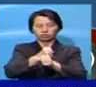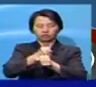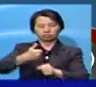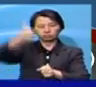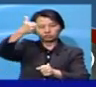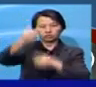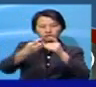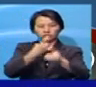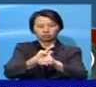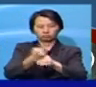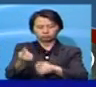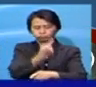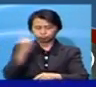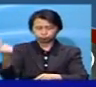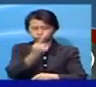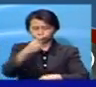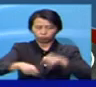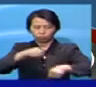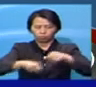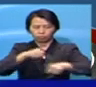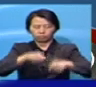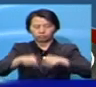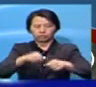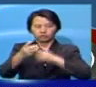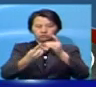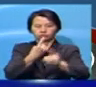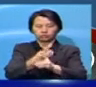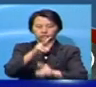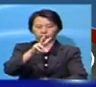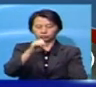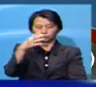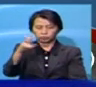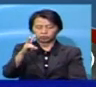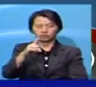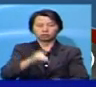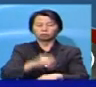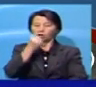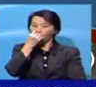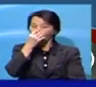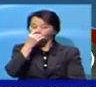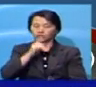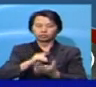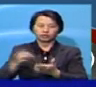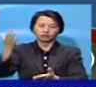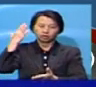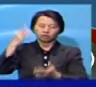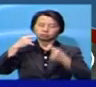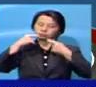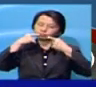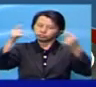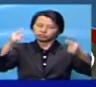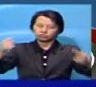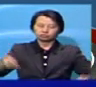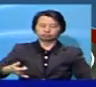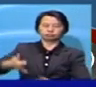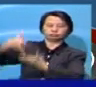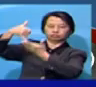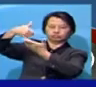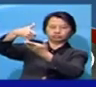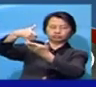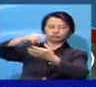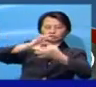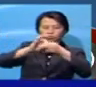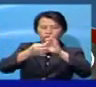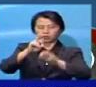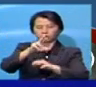juara dunia acara Kirin pada kejohanan trek berbasikal dunia 2017 di Hong Kong Minggu lalu dan berjaya menjulang pingat Gangsa pada olimpik